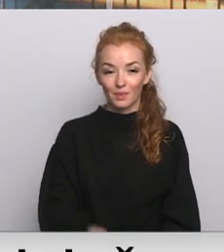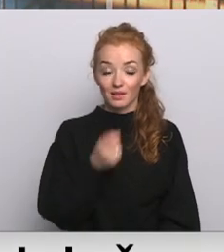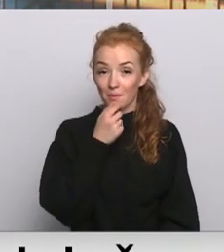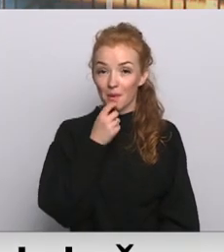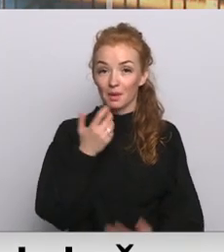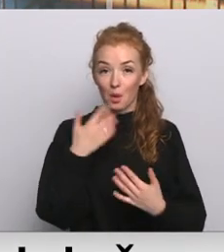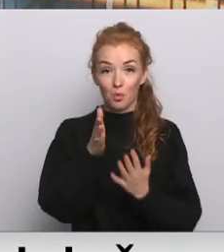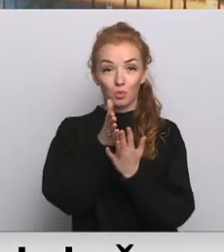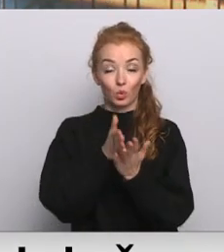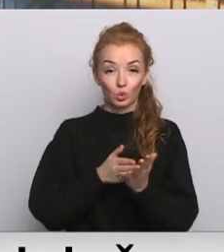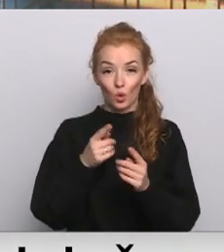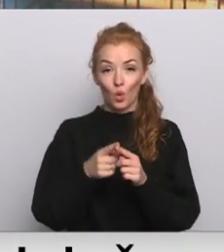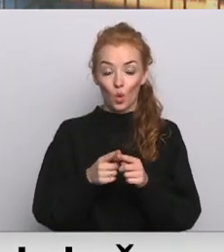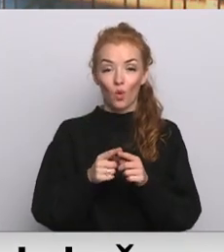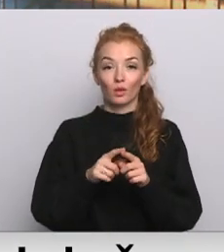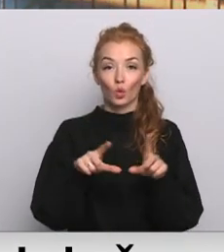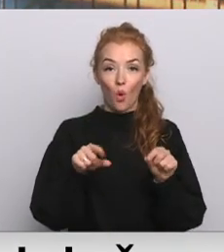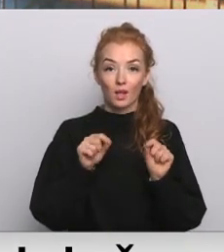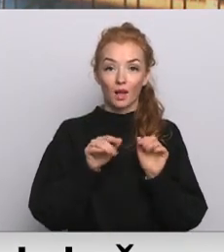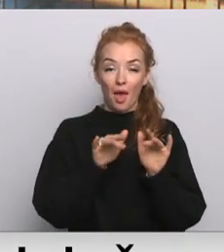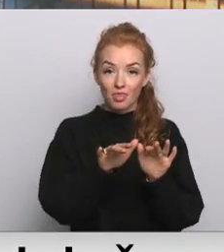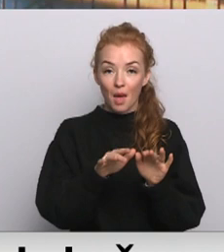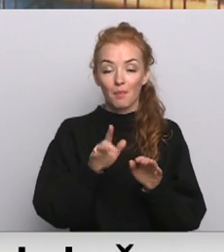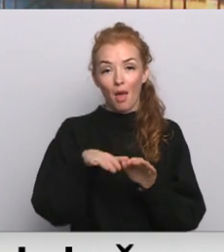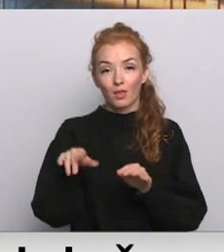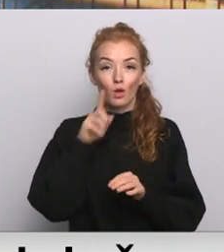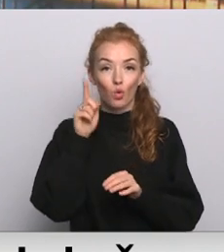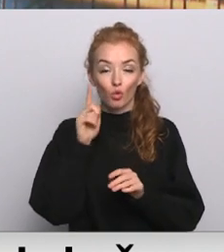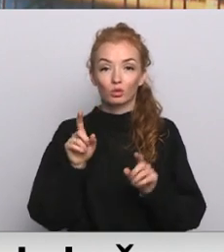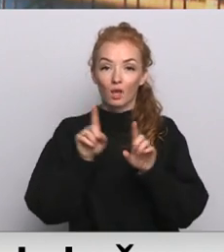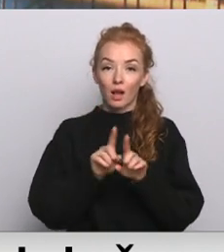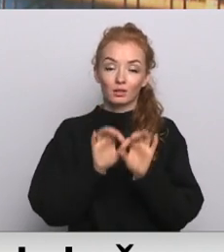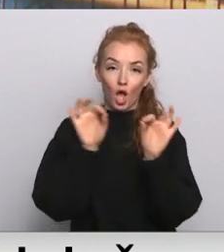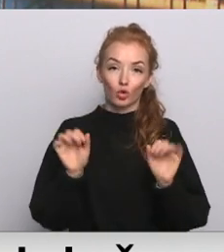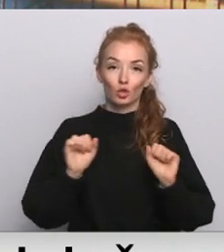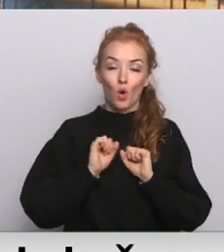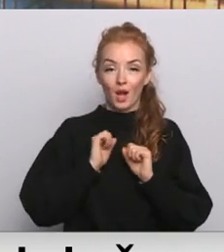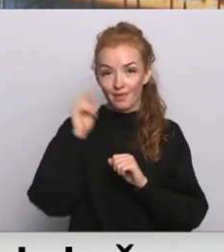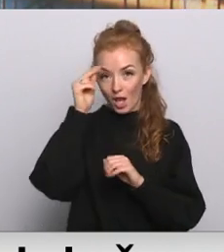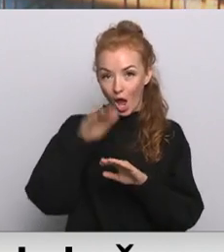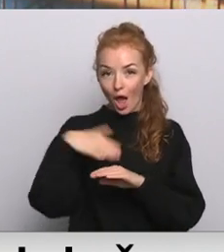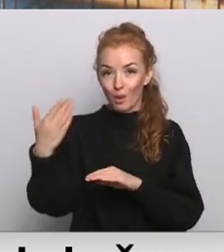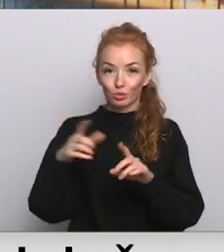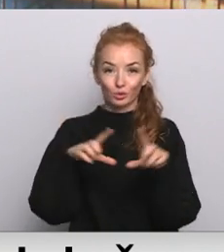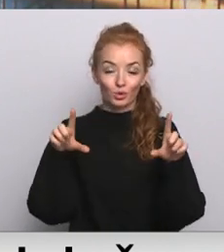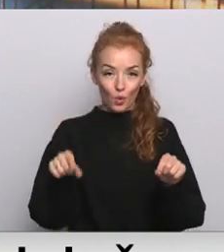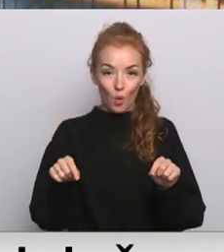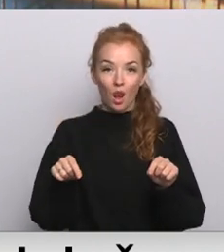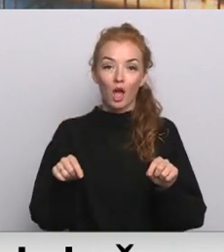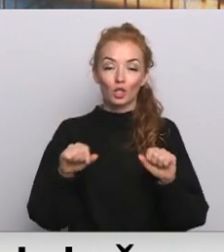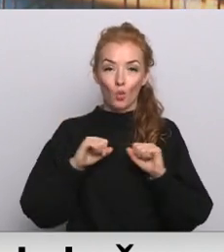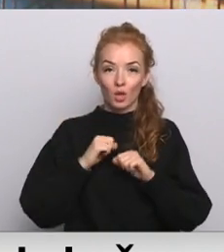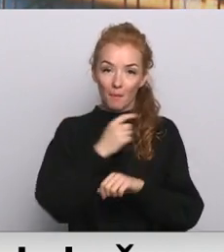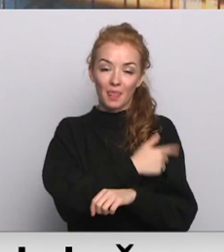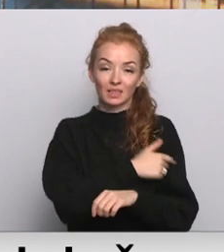Septembris jau pusē un līdzās skolas gaitām daudz bērnu un jaunieši sākuši sporta treniņus ārpus mācību iestādēm. Sporta medicīnas ārsti